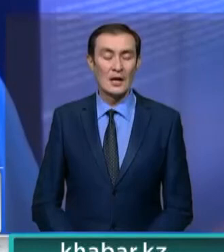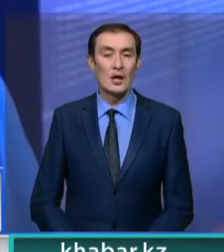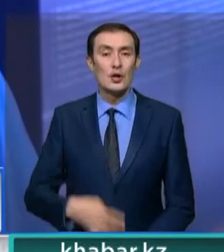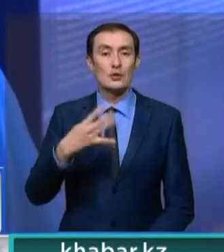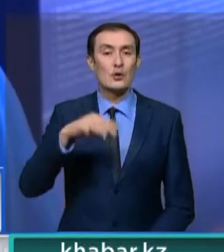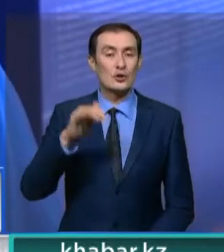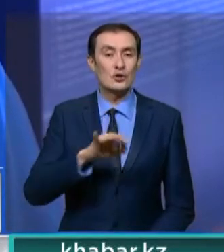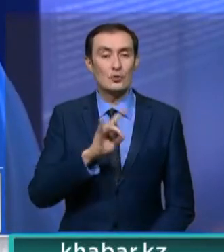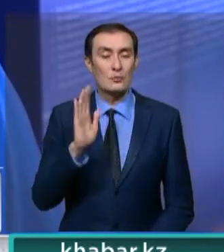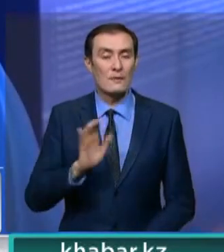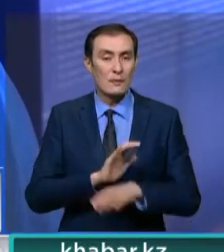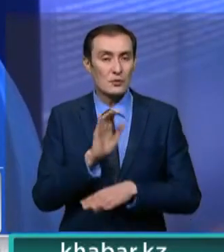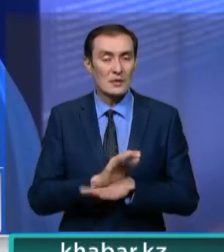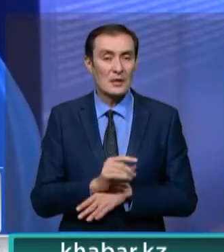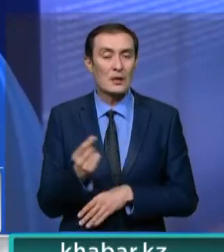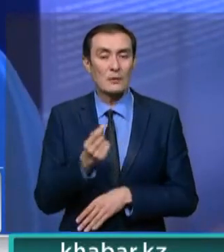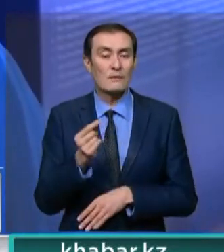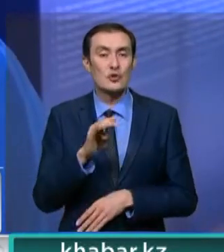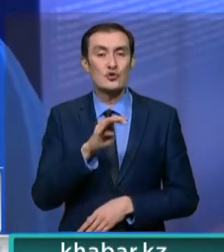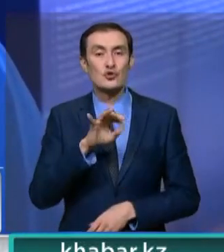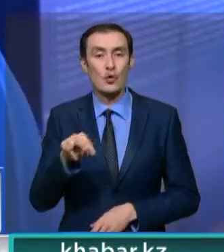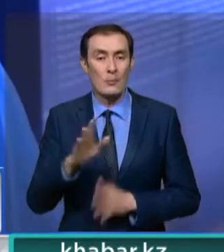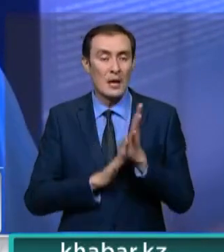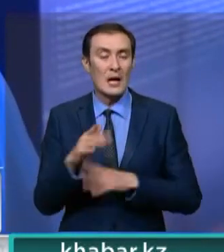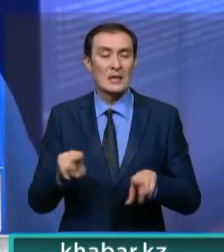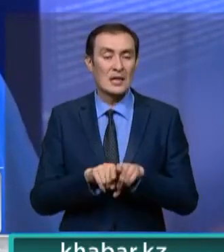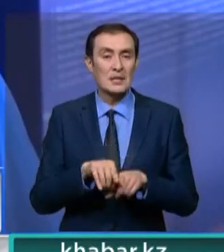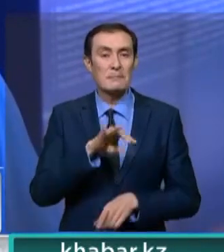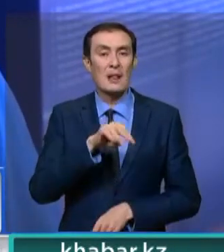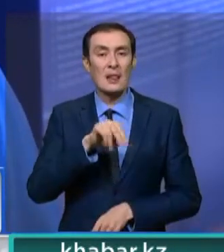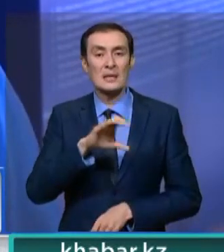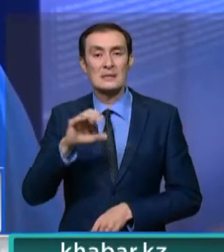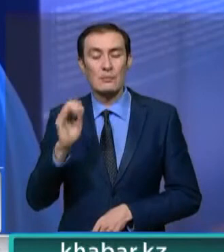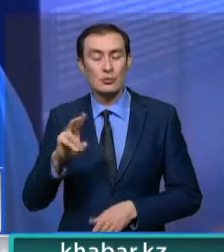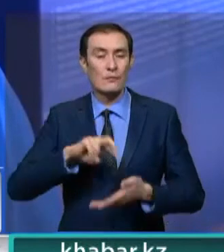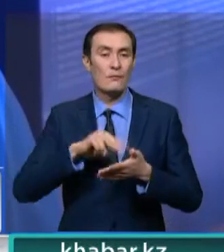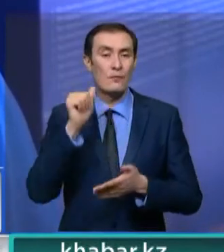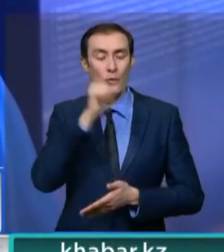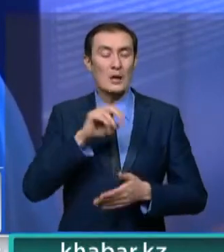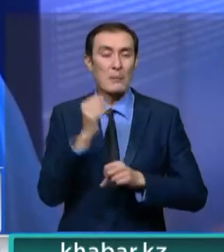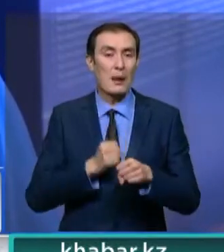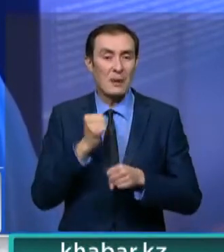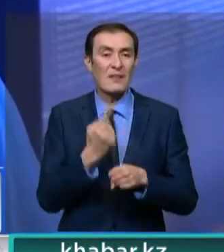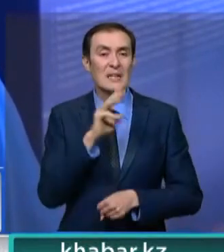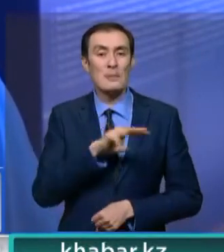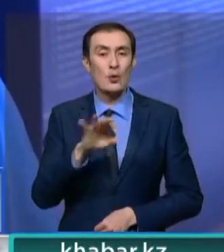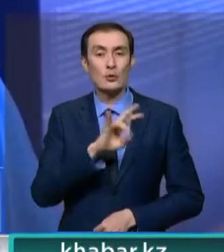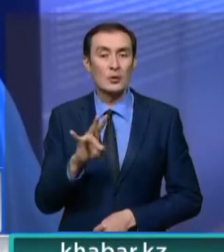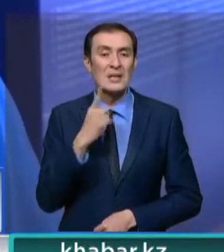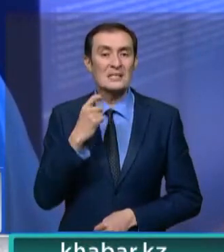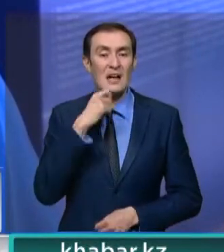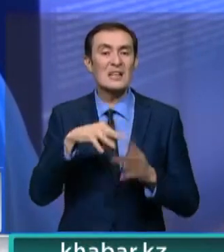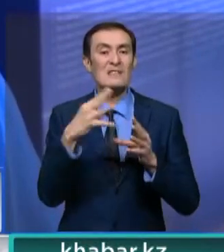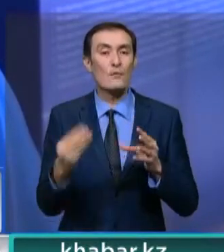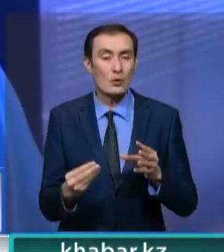40 тысяч тонн будем производить гранулированного жома, столько же паток и меласса. В год на заводе будут перерабатывать 1 миллион тонн сахарной